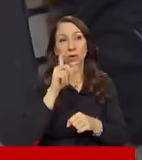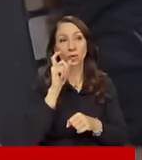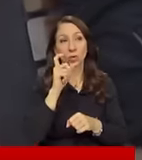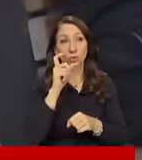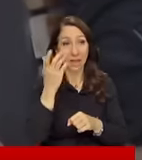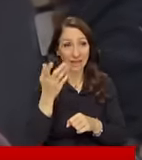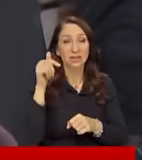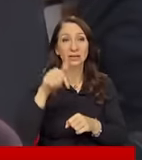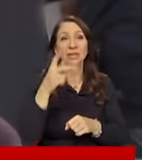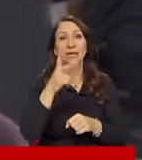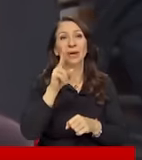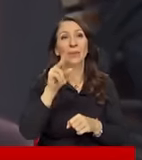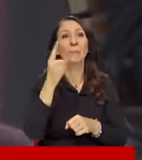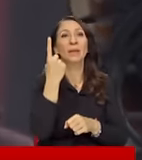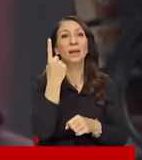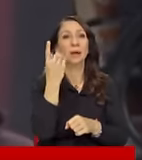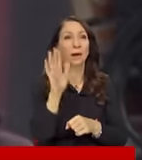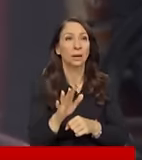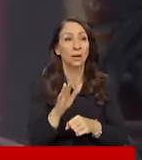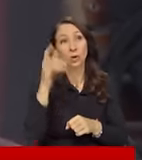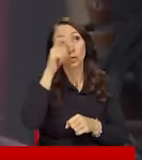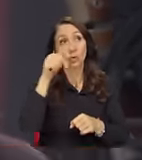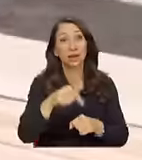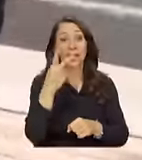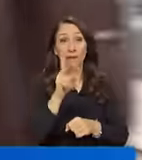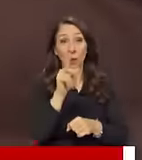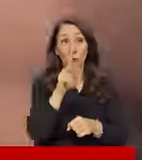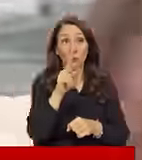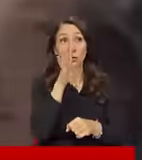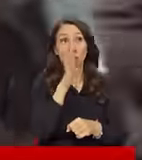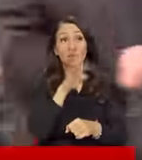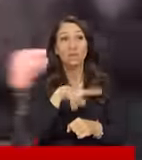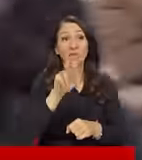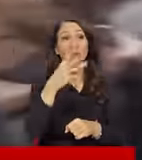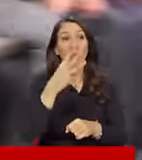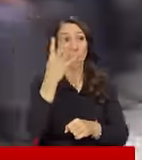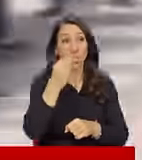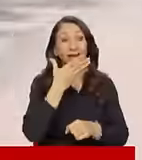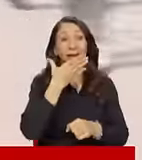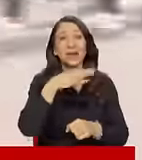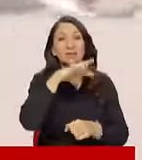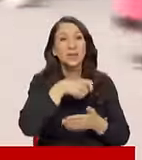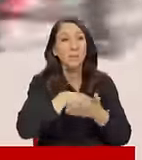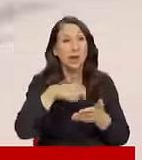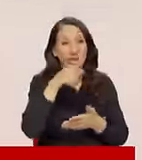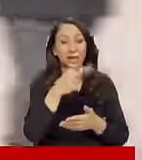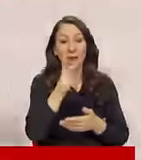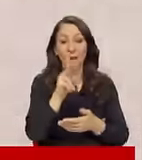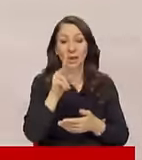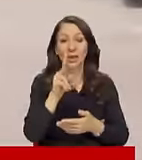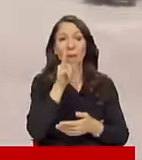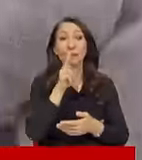9 iken 2021'de 1 oldu. Türkiye'de 2012'de 447 euro olan yaşlılık aylığı